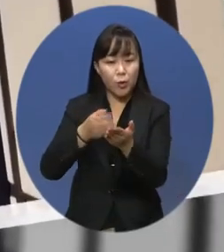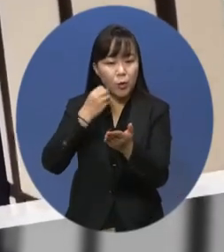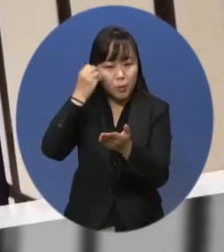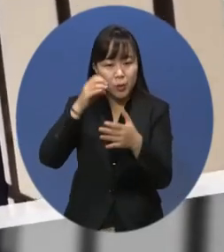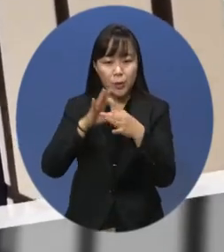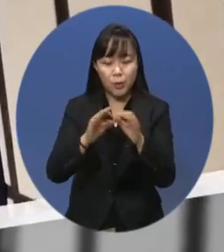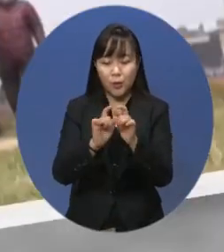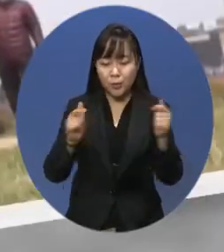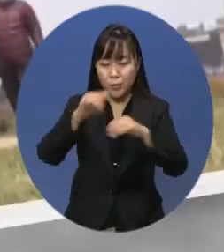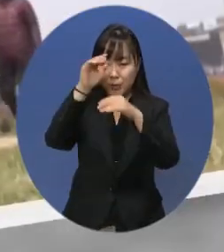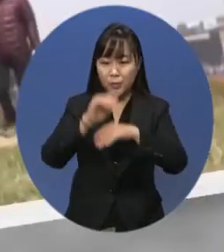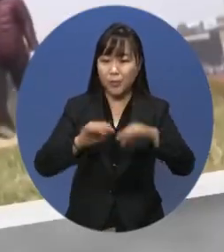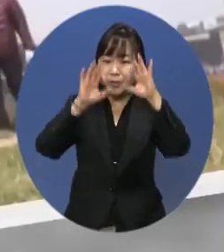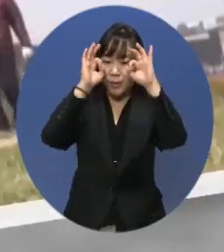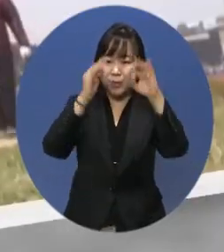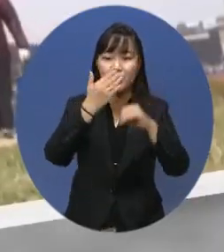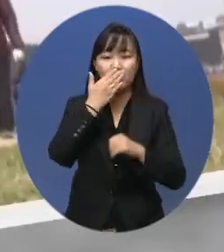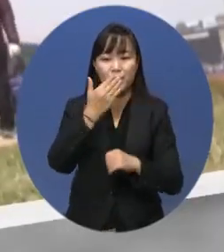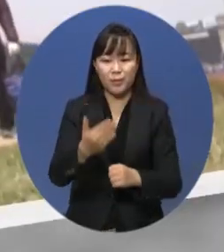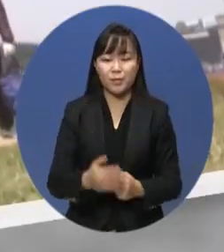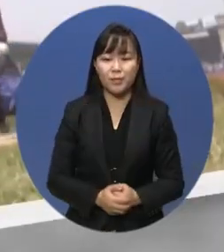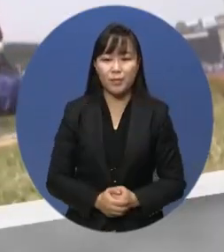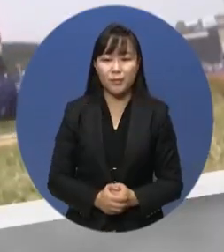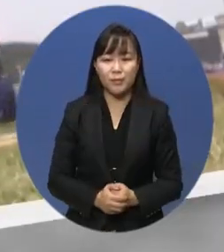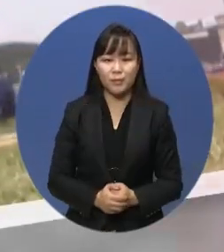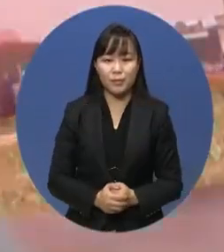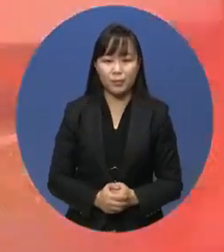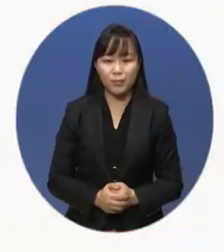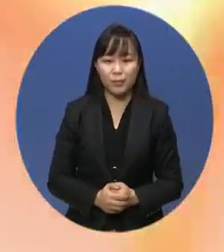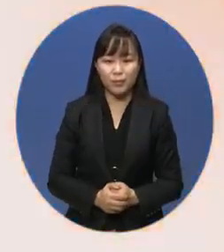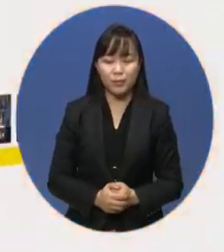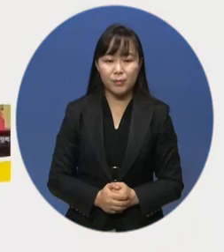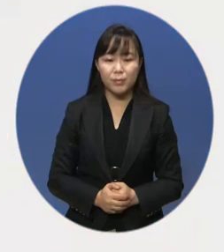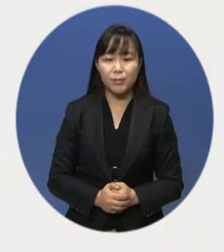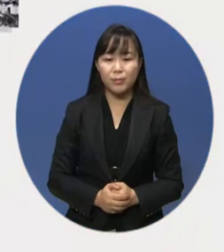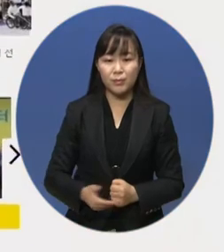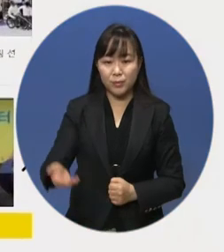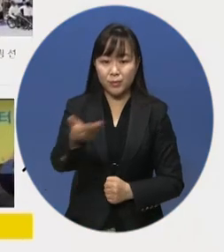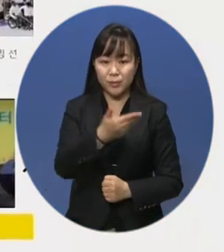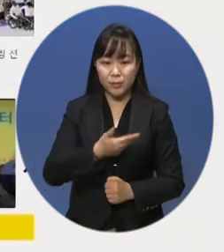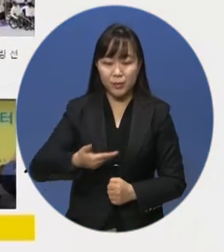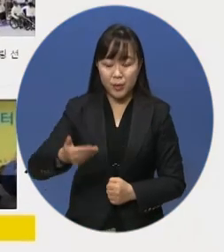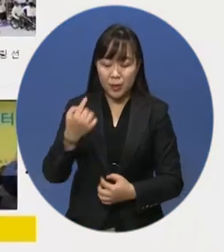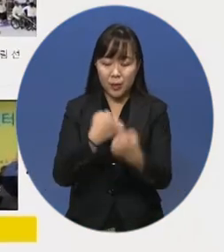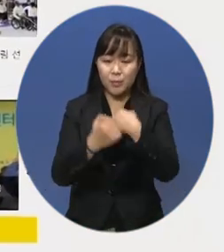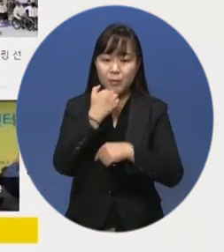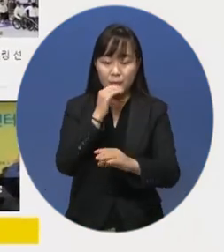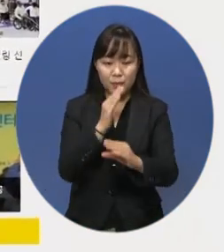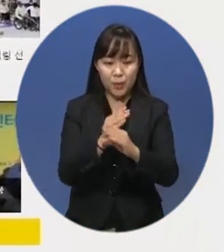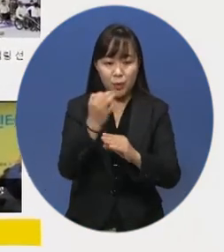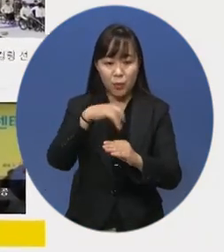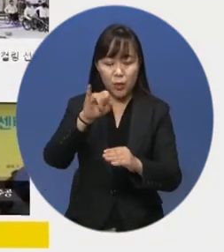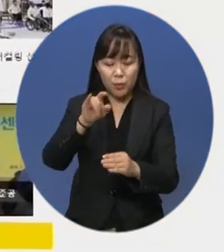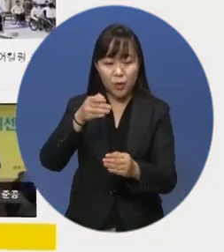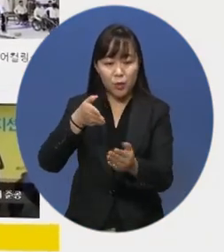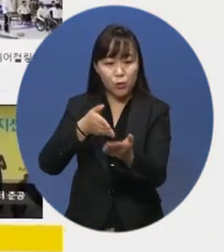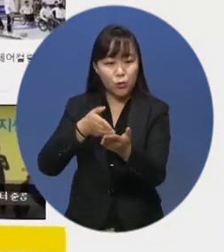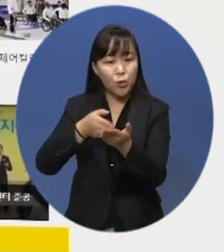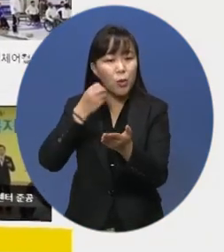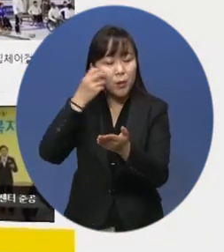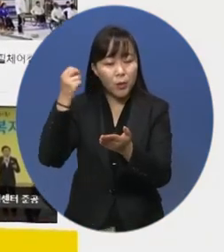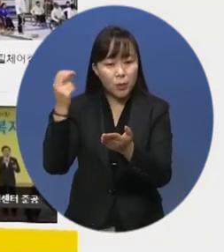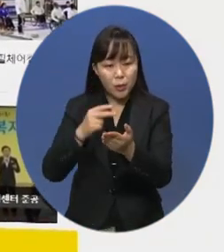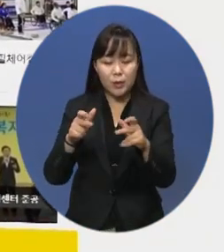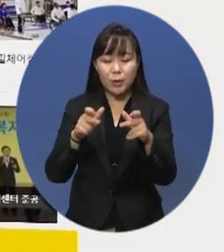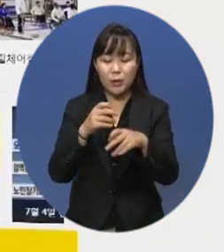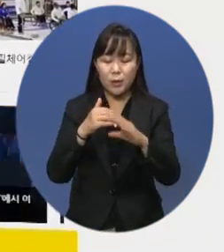웰페어뉴스 홈페이지를 통해 보다 다양한 소식을 접할 수 있습니다. 시청자 여러분의 제보를 기다립니다. 웰페어뉴스